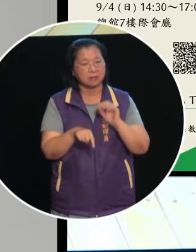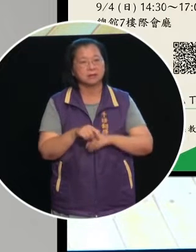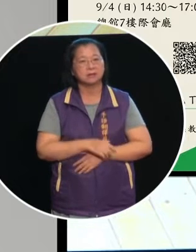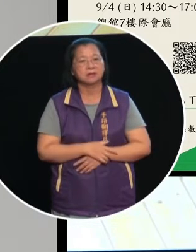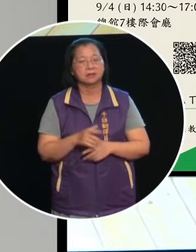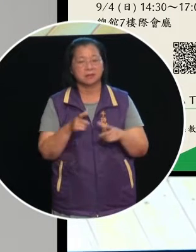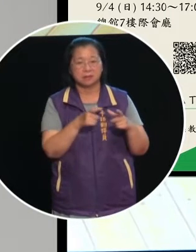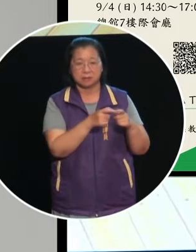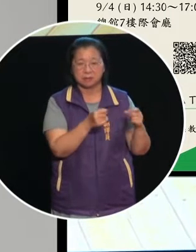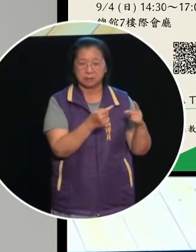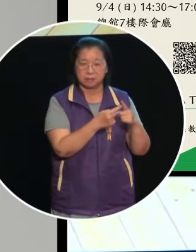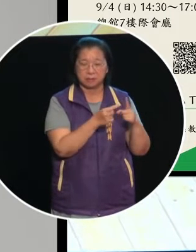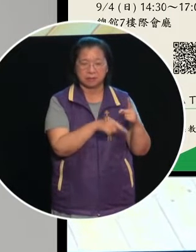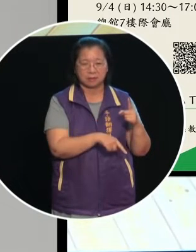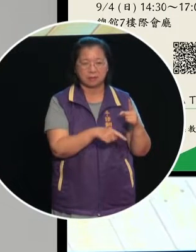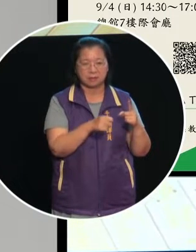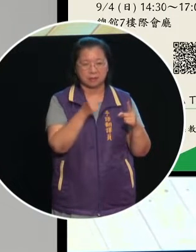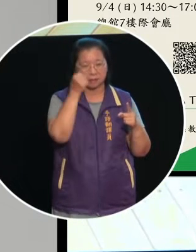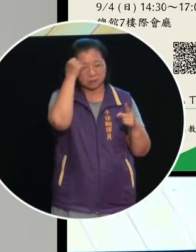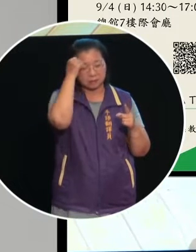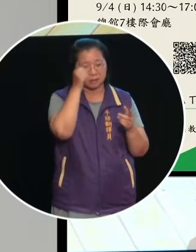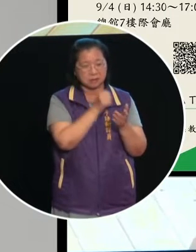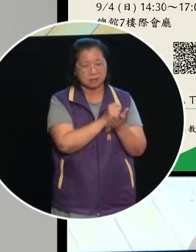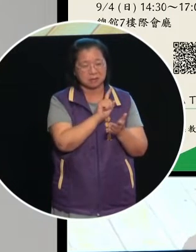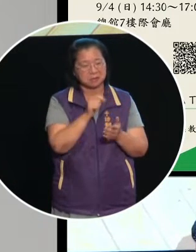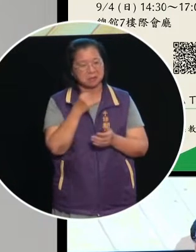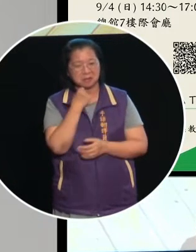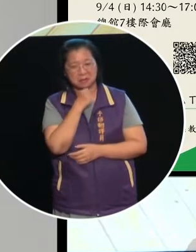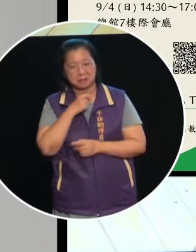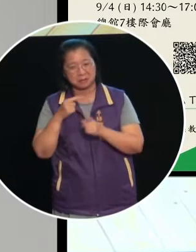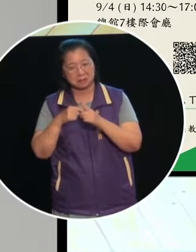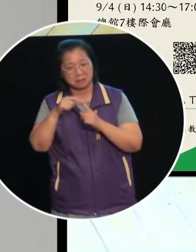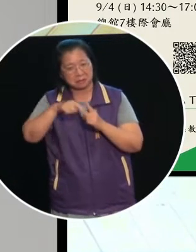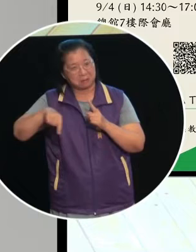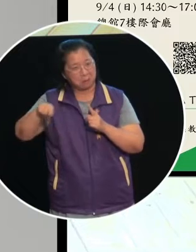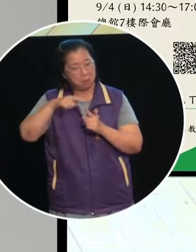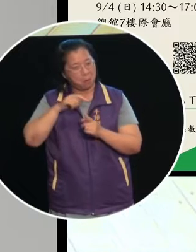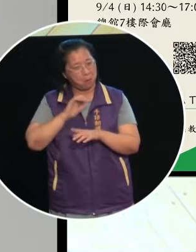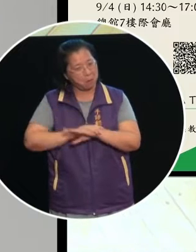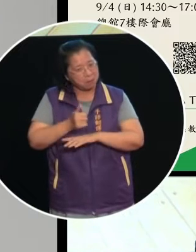日本人直接的这个印象，就是哇，台湾人很厉害啊，